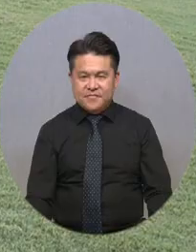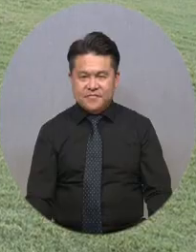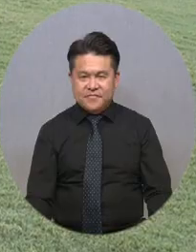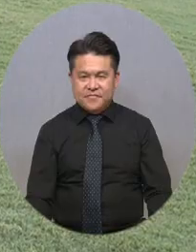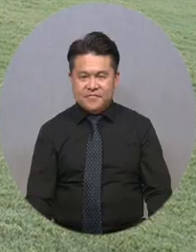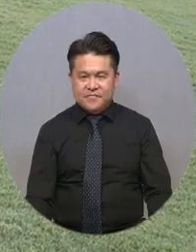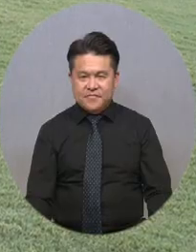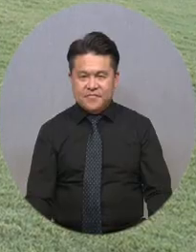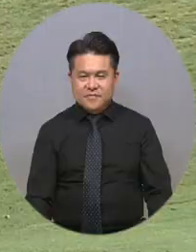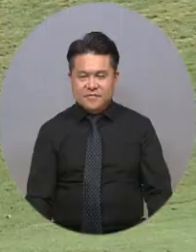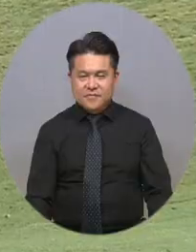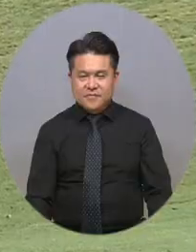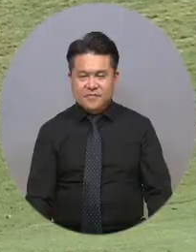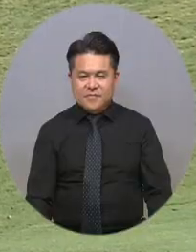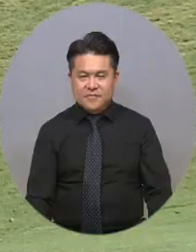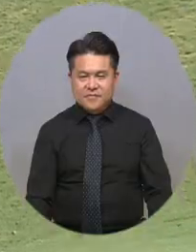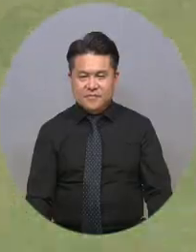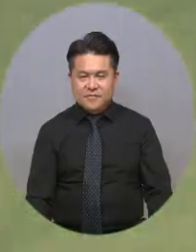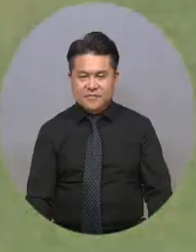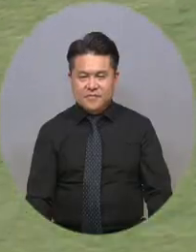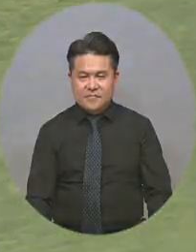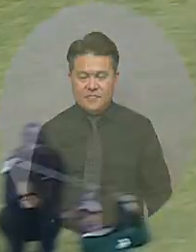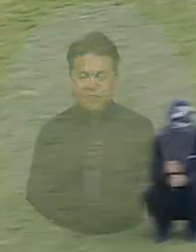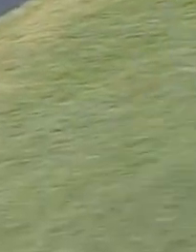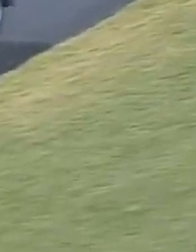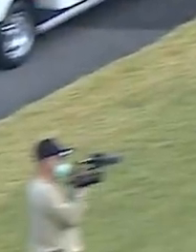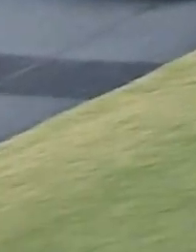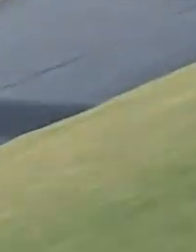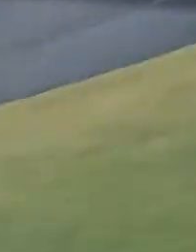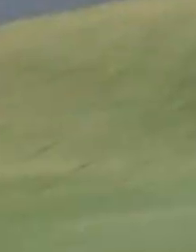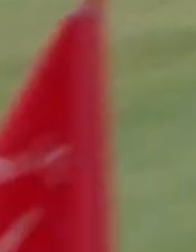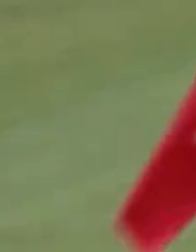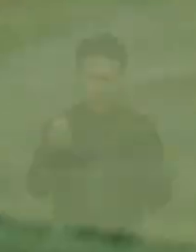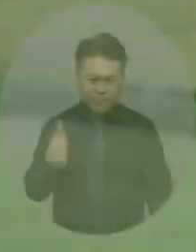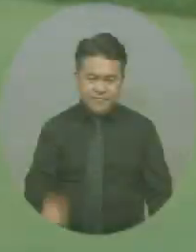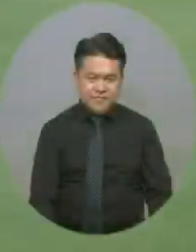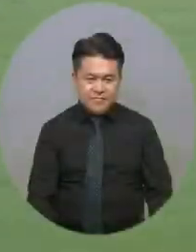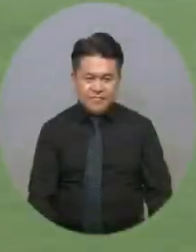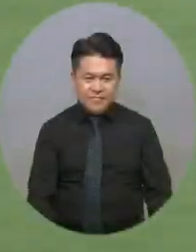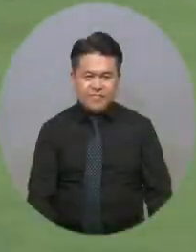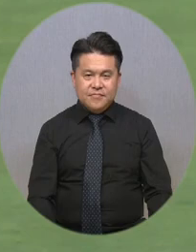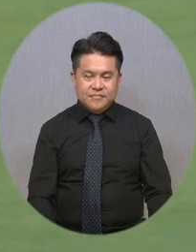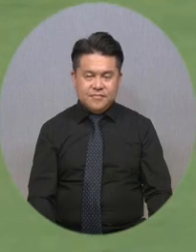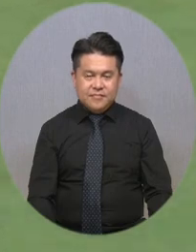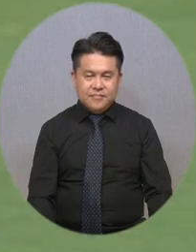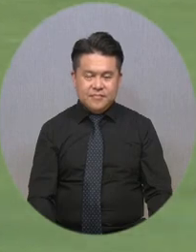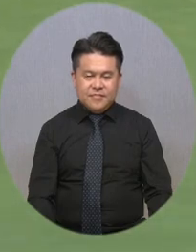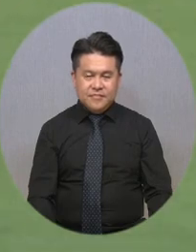나이스.